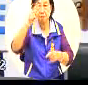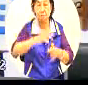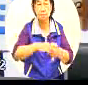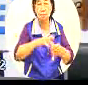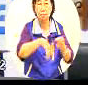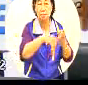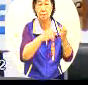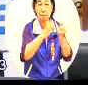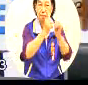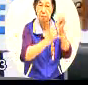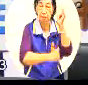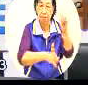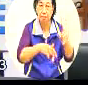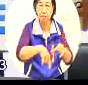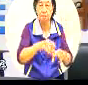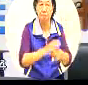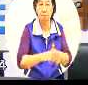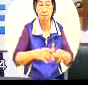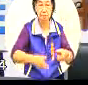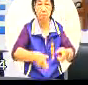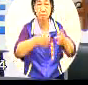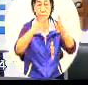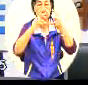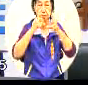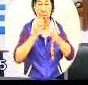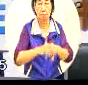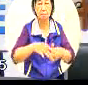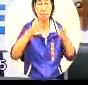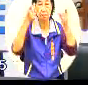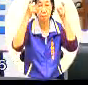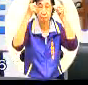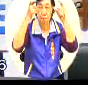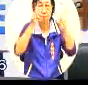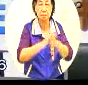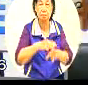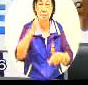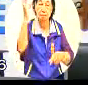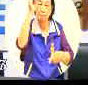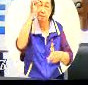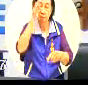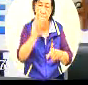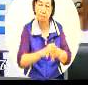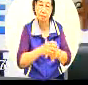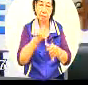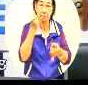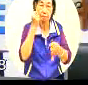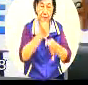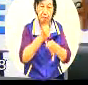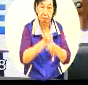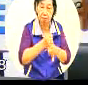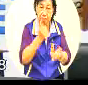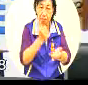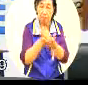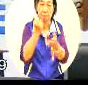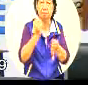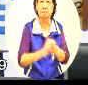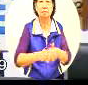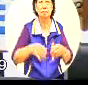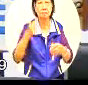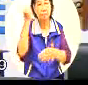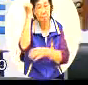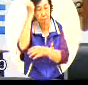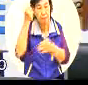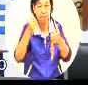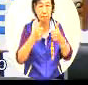够回到高雄找到就业机会，能够有合宜的住宅可以居住，在高雄落叶生